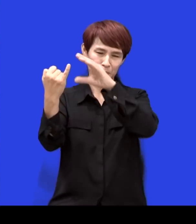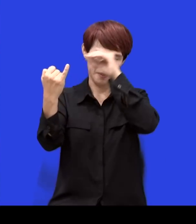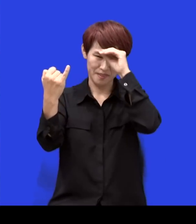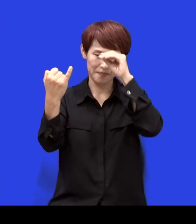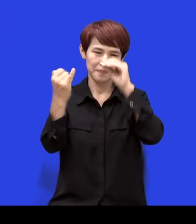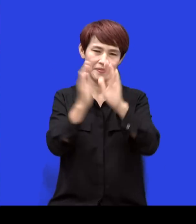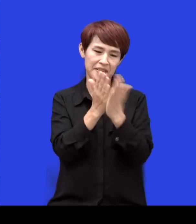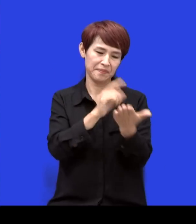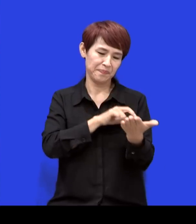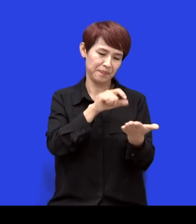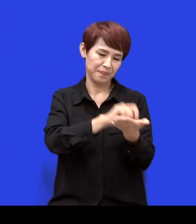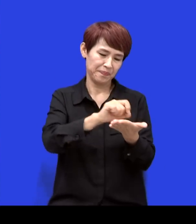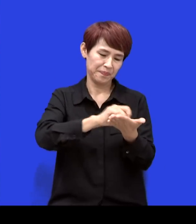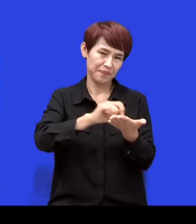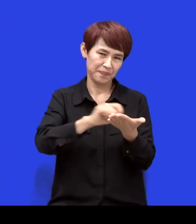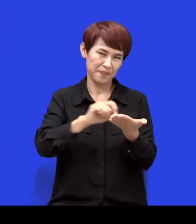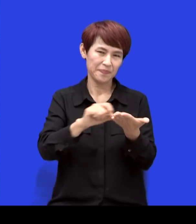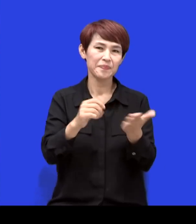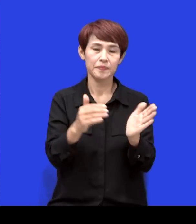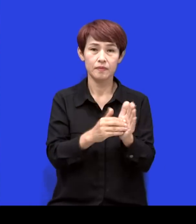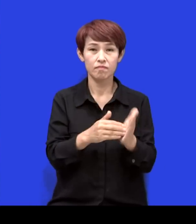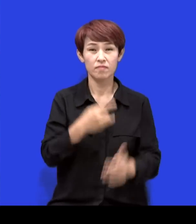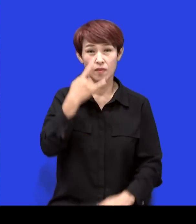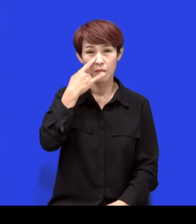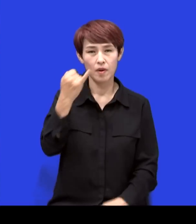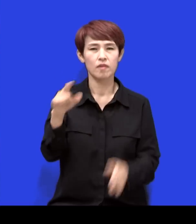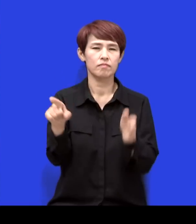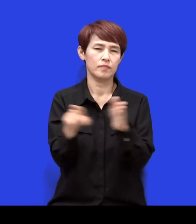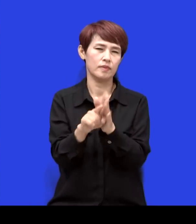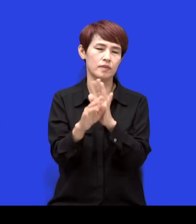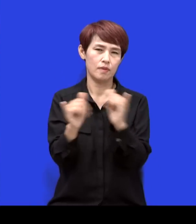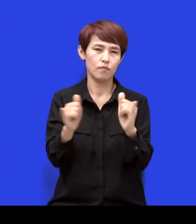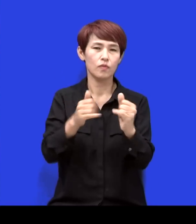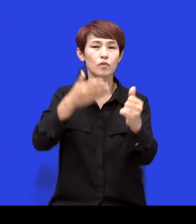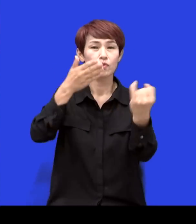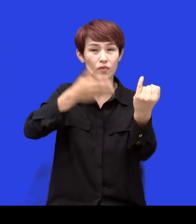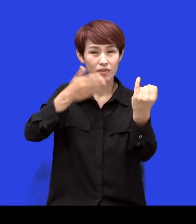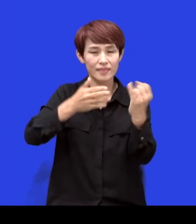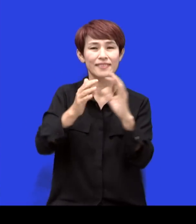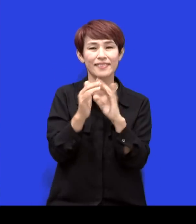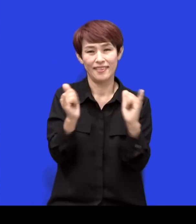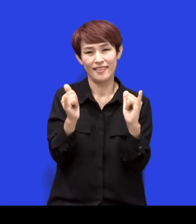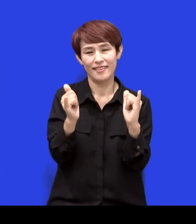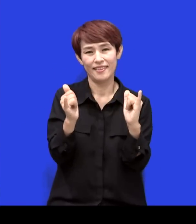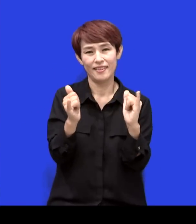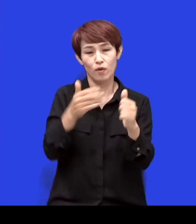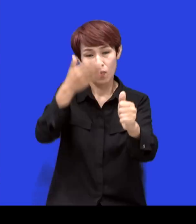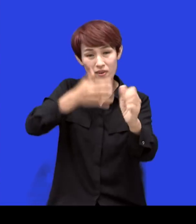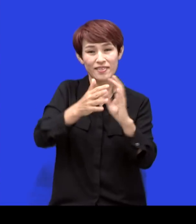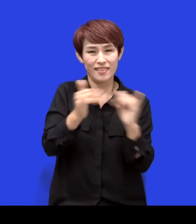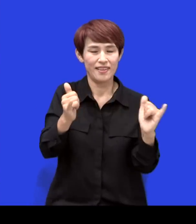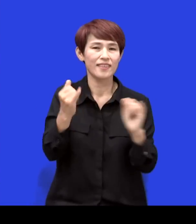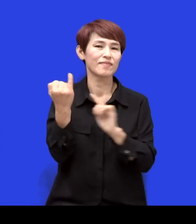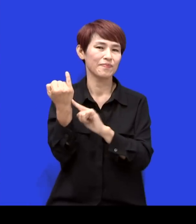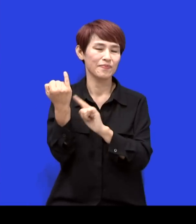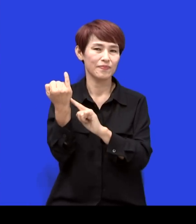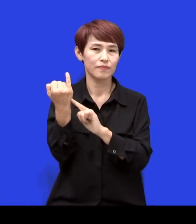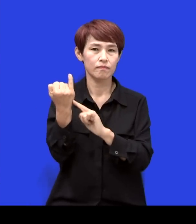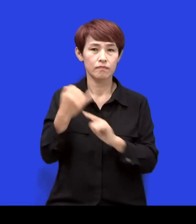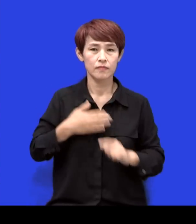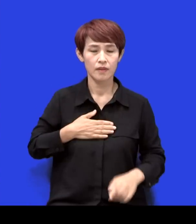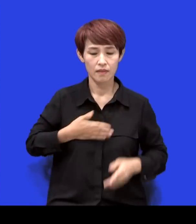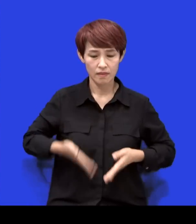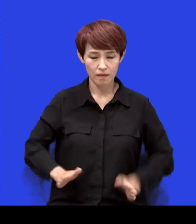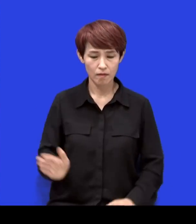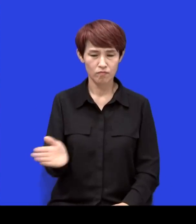아, 예. 그러시군요. 저희 어머니가 신앙인이셨고 예. 권사님이셨고 예. 저는 이제 모태신앙으로 자랐어요.